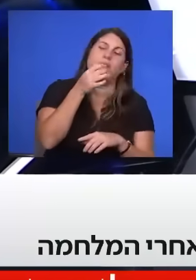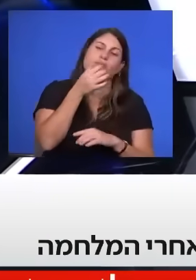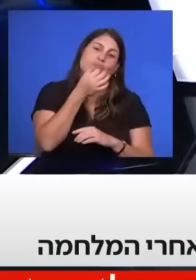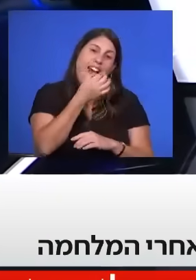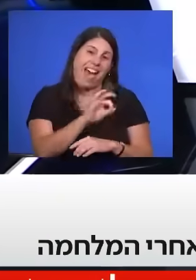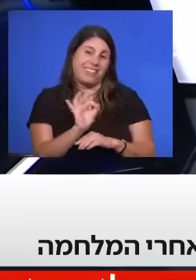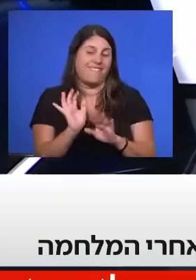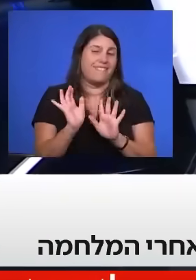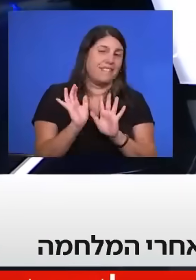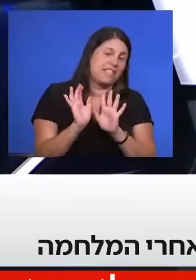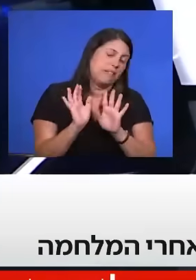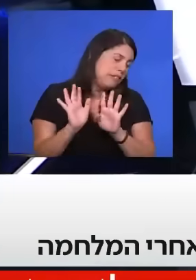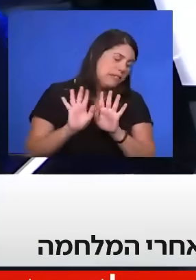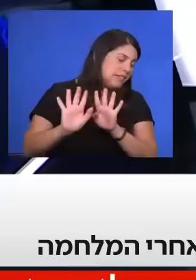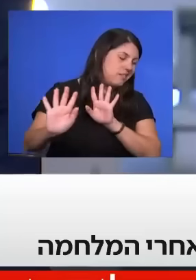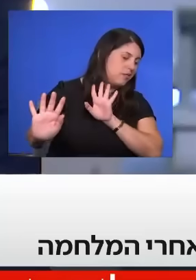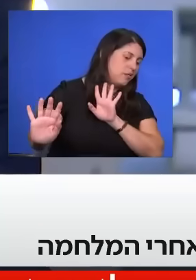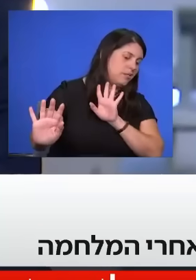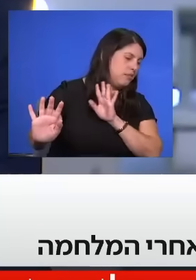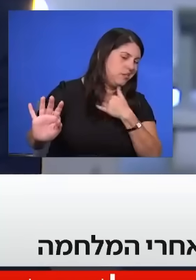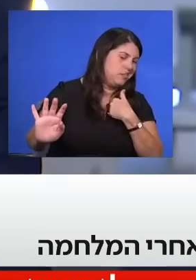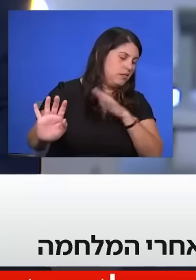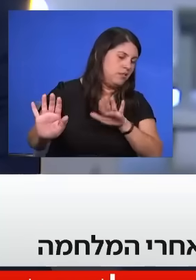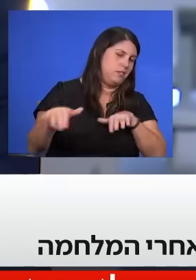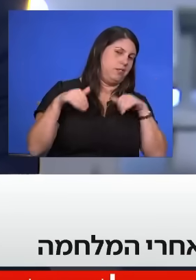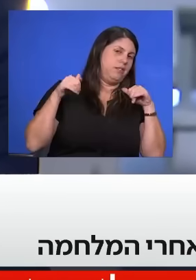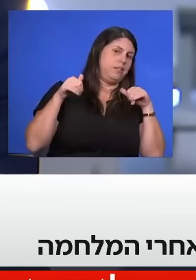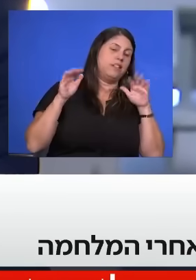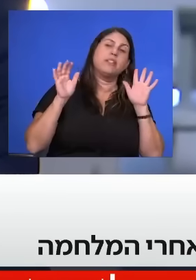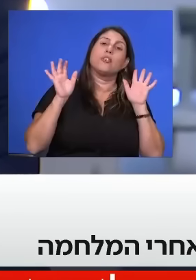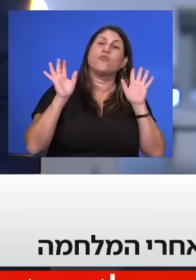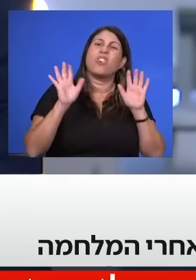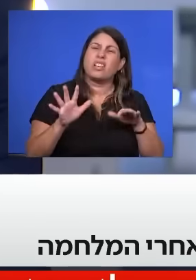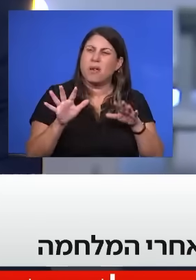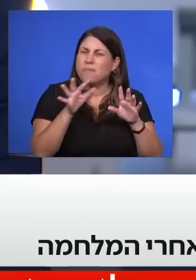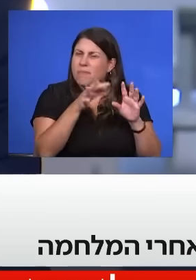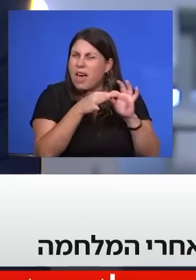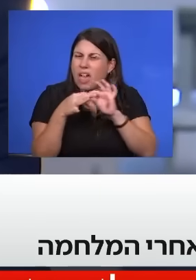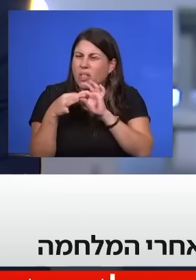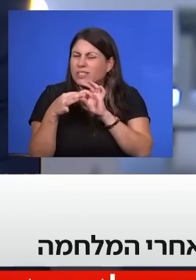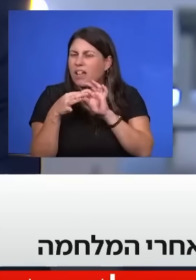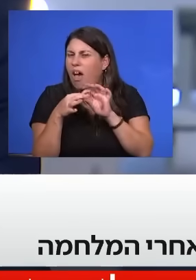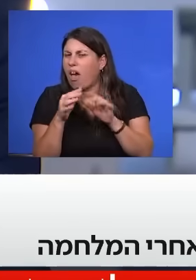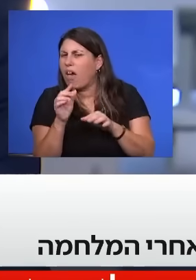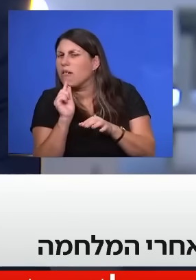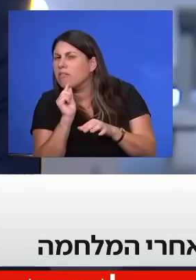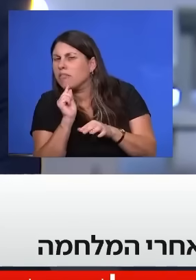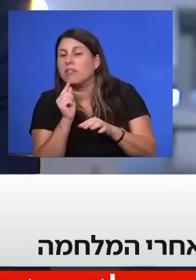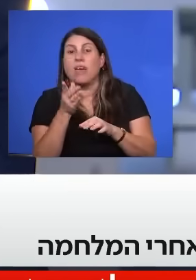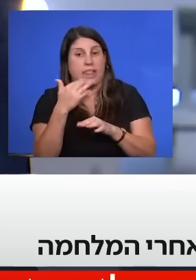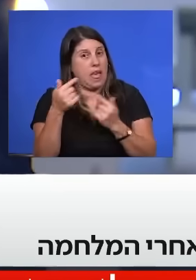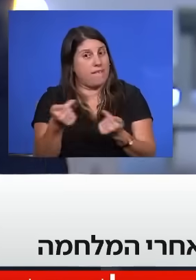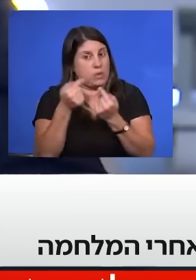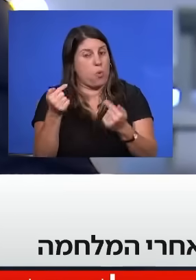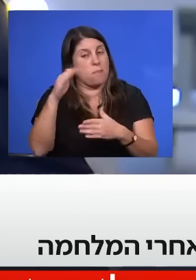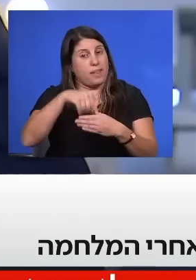ממני בעניין הזה, וצריך להגיד, גם על הנוסח הזה, הדל והרזה ששמענו מבנימין נתניהו, התנהל ויכוח בתוך לשכת ראש הממשלה בין